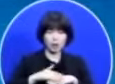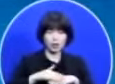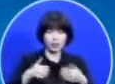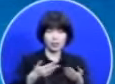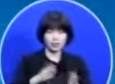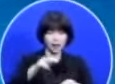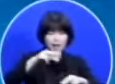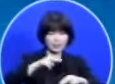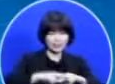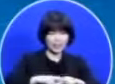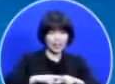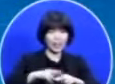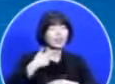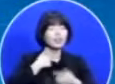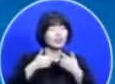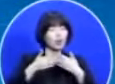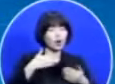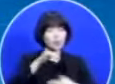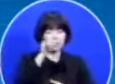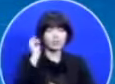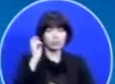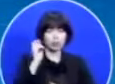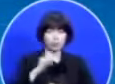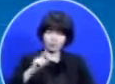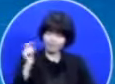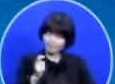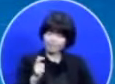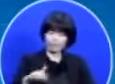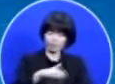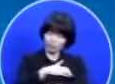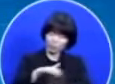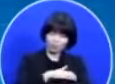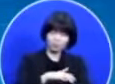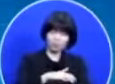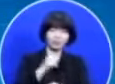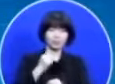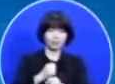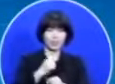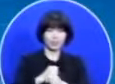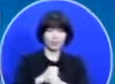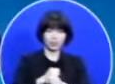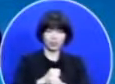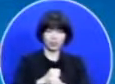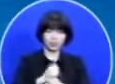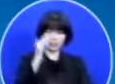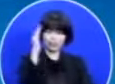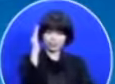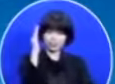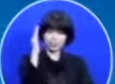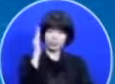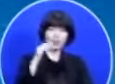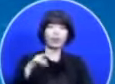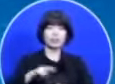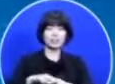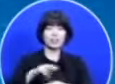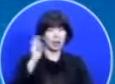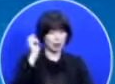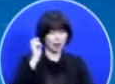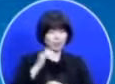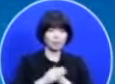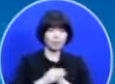분들은 그런 경험이 있으실 거에요 아주 딱딱하고 불편하게 만들어져 있는 직각 영어 자 성구